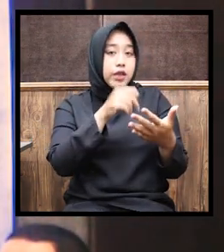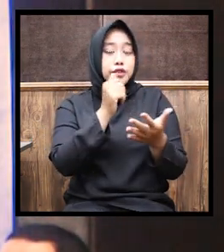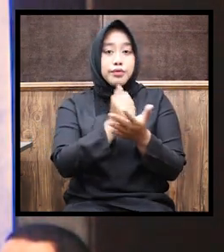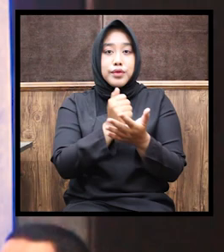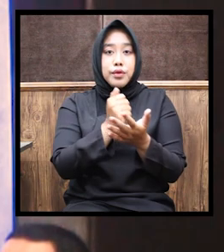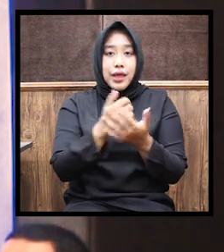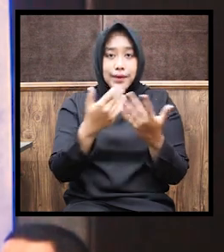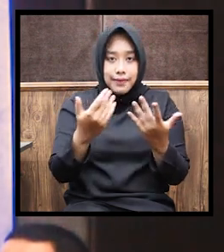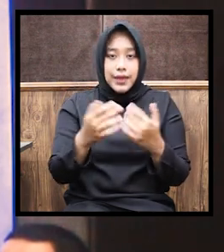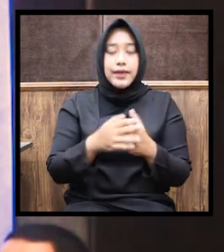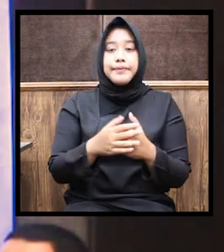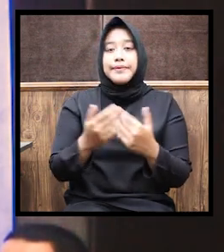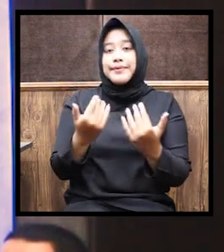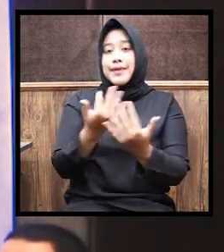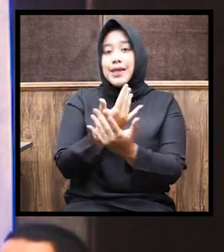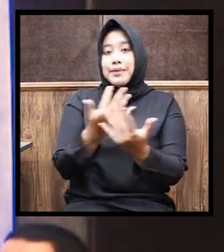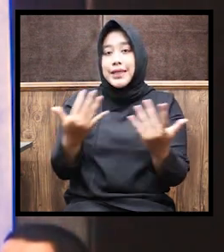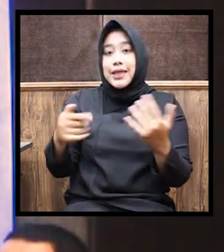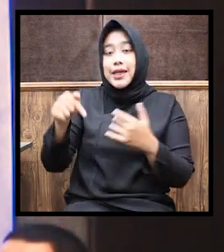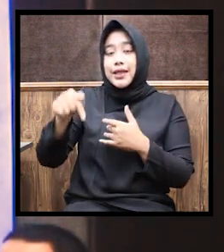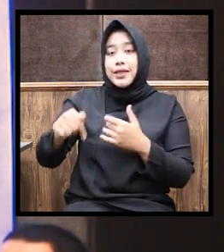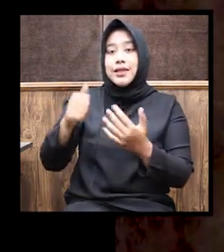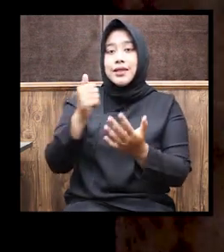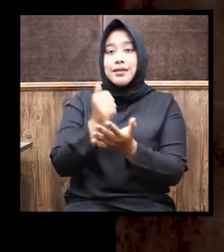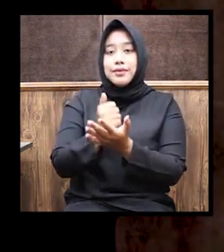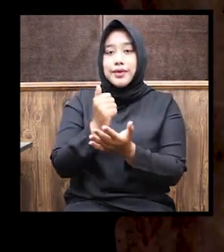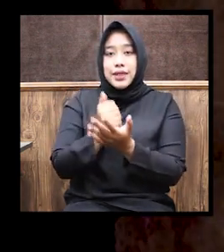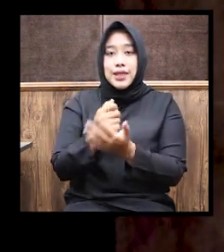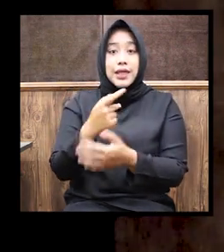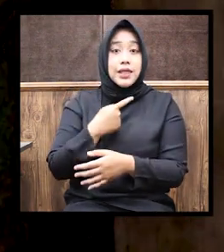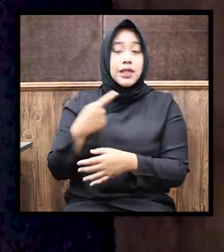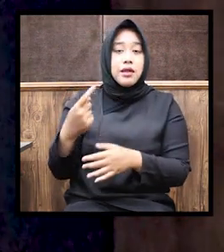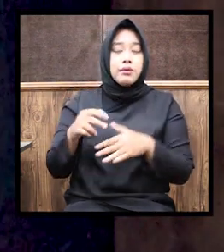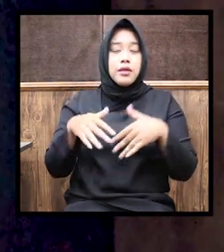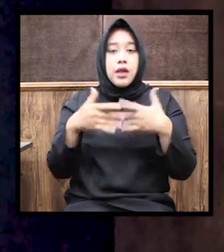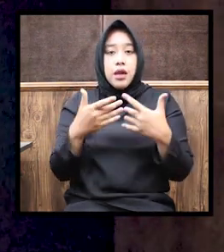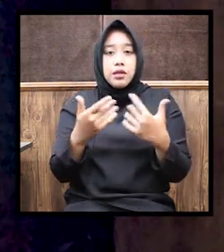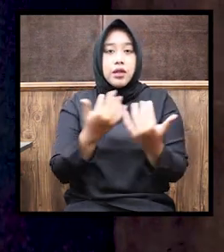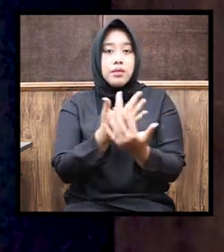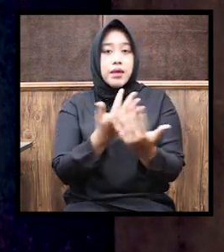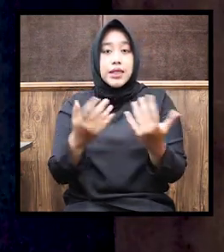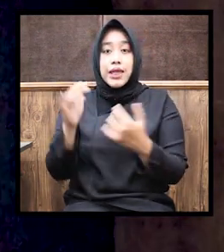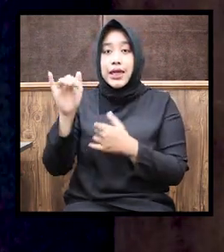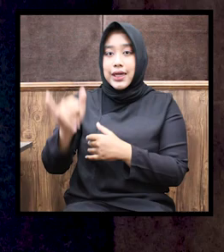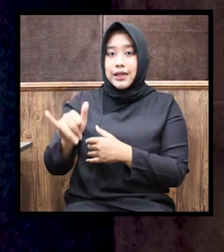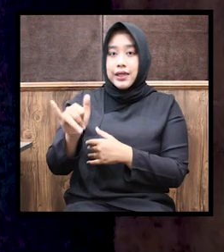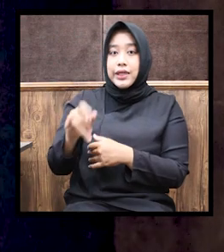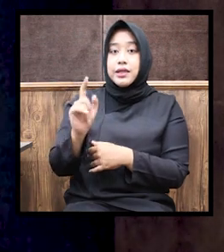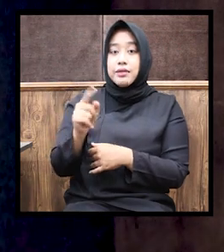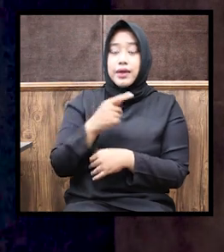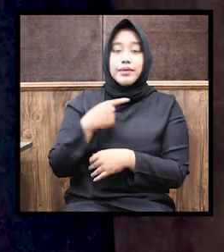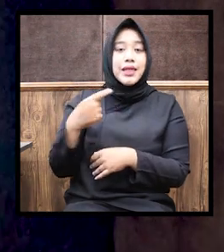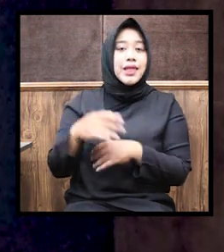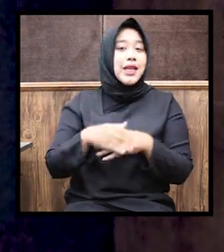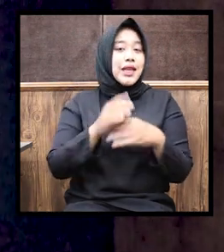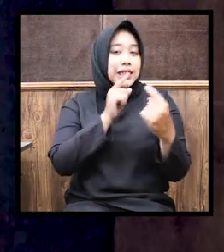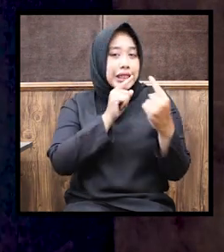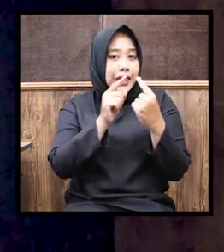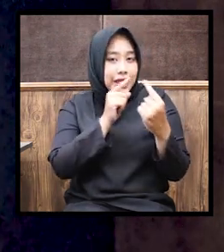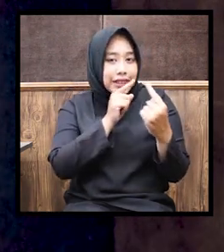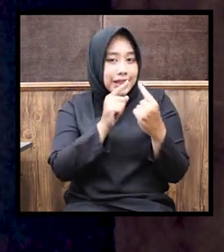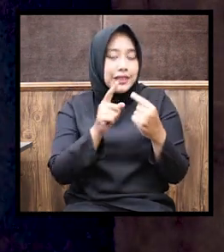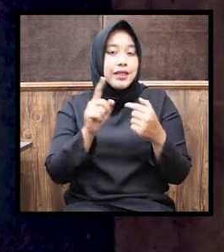e di masyarakat juga sebenarnya di kami ataupun di masyarakat Ya kurang lebih karena kita interaksi dengan